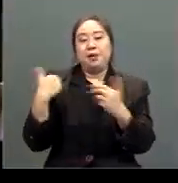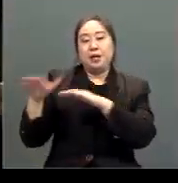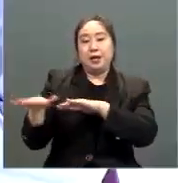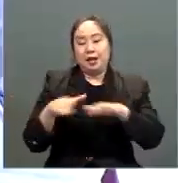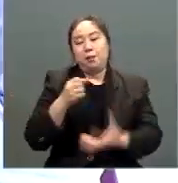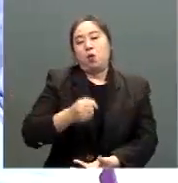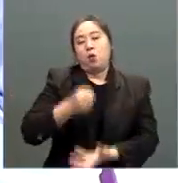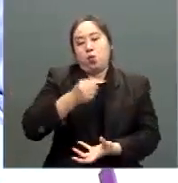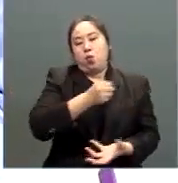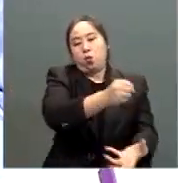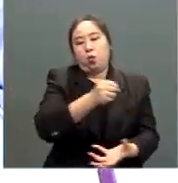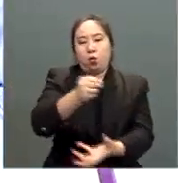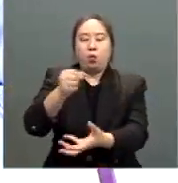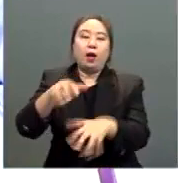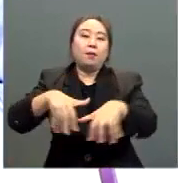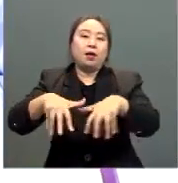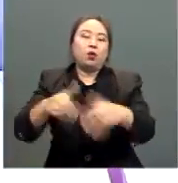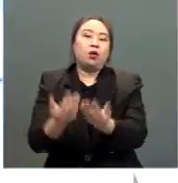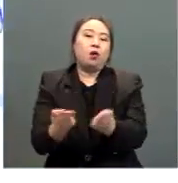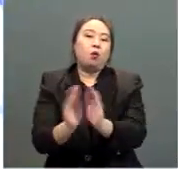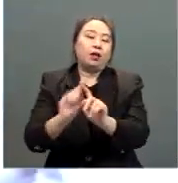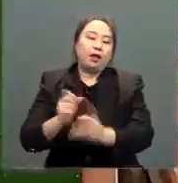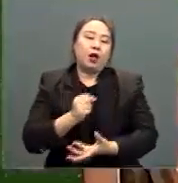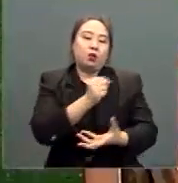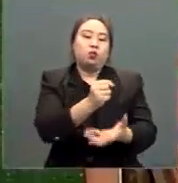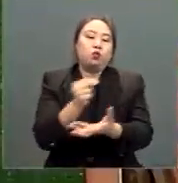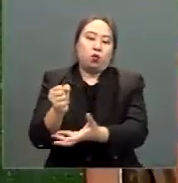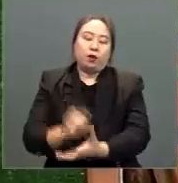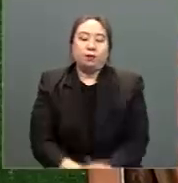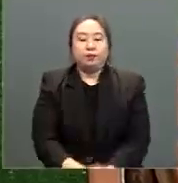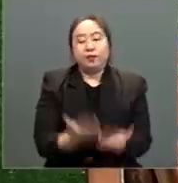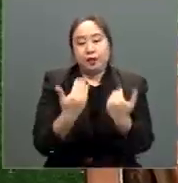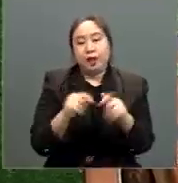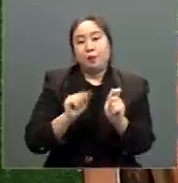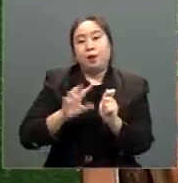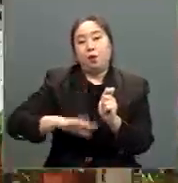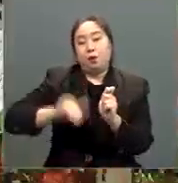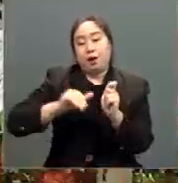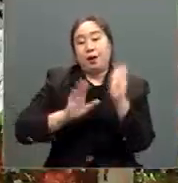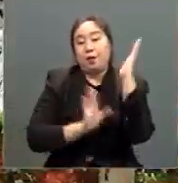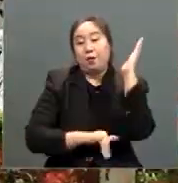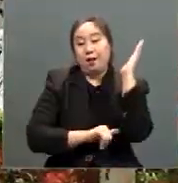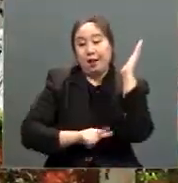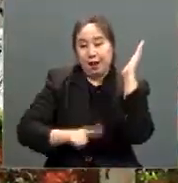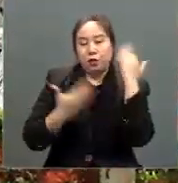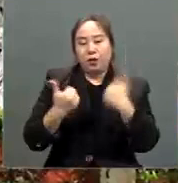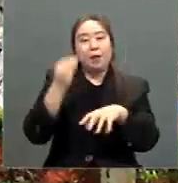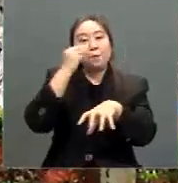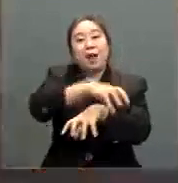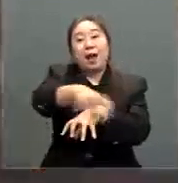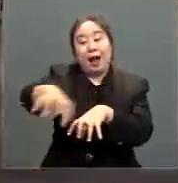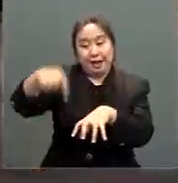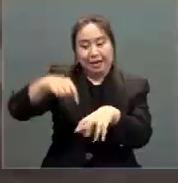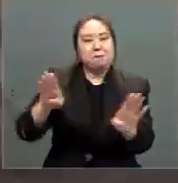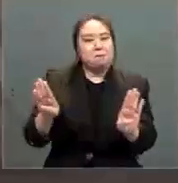งยางชีพเพื่อให้ความช่วยเหลือประชาชนสำหรับหมู่ที่3ตำบลท่าสาบอำเภอเมืองจังหวัดยะลาได้ปิดหมู่บ้านห้ามเข้าออก